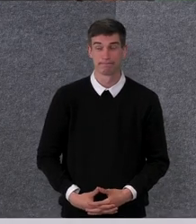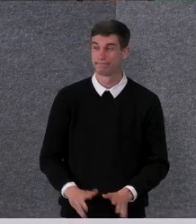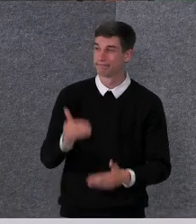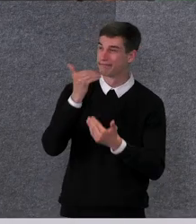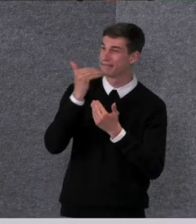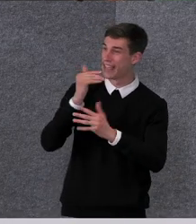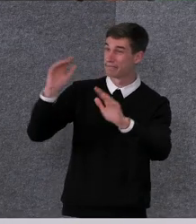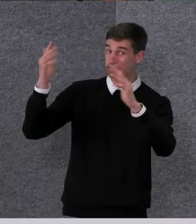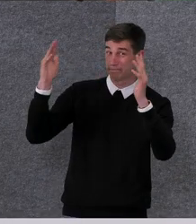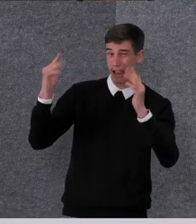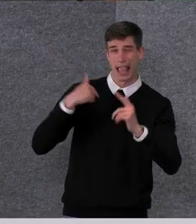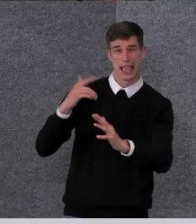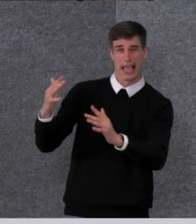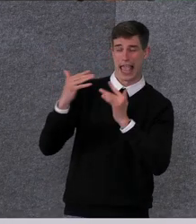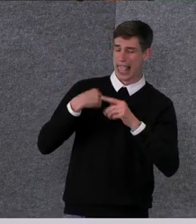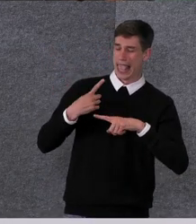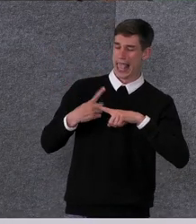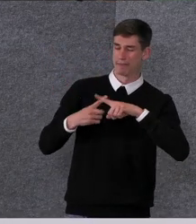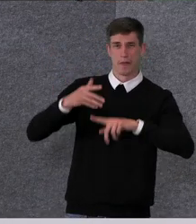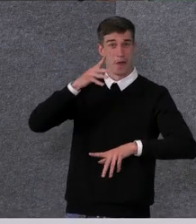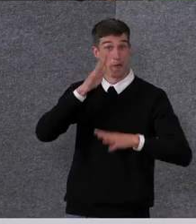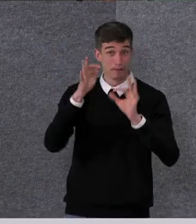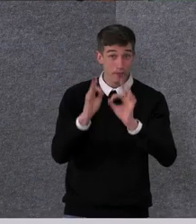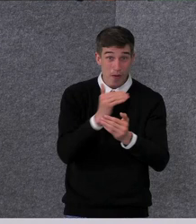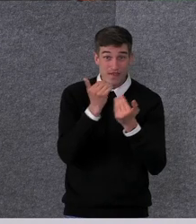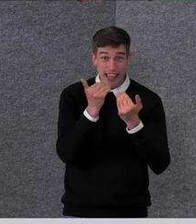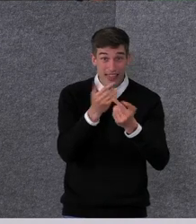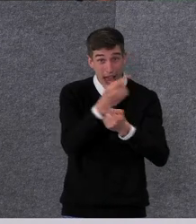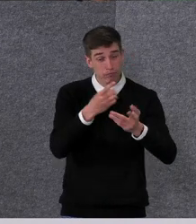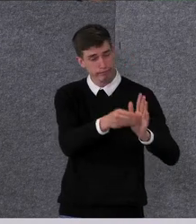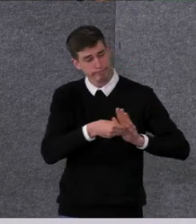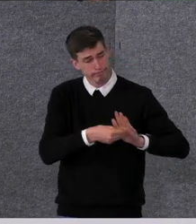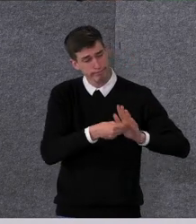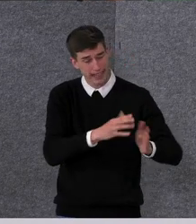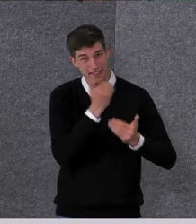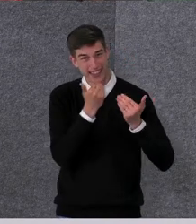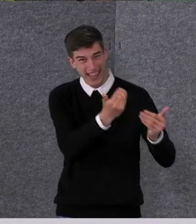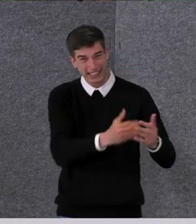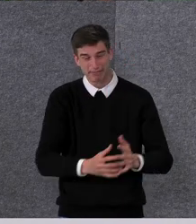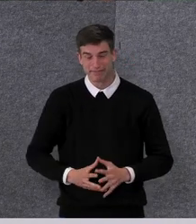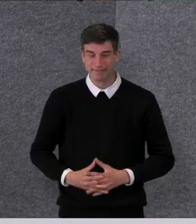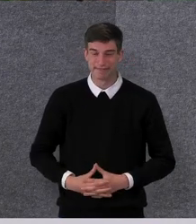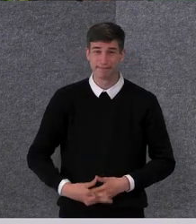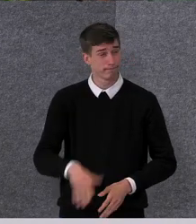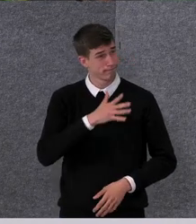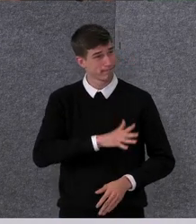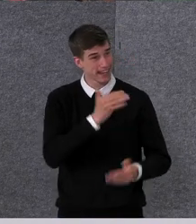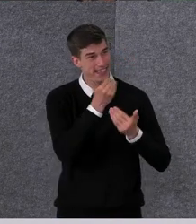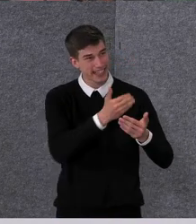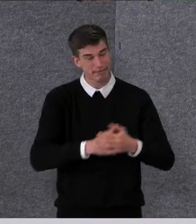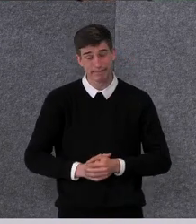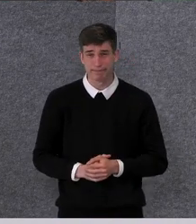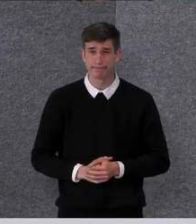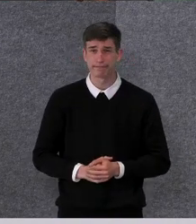Dankeschön für den Applaus, das tut gut, das heute Abend doch nochmal hier zu hören und danke auch an Terry für die wunderbare Begleitung. Danke, danke. Und